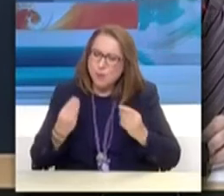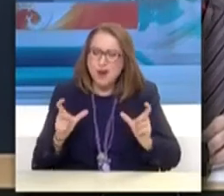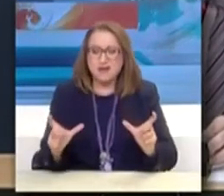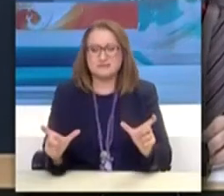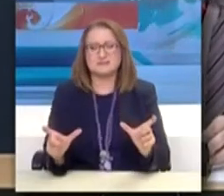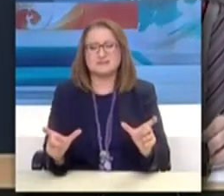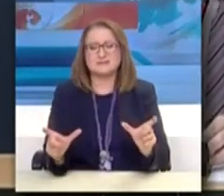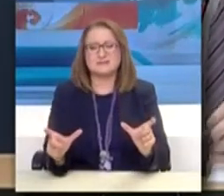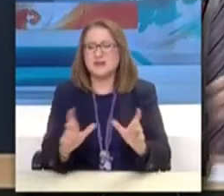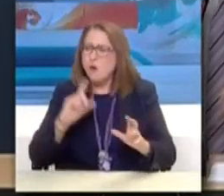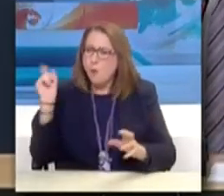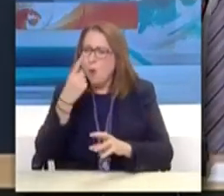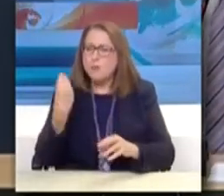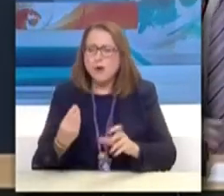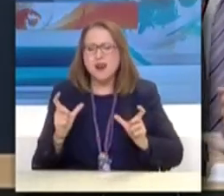μήνυμα.